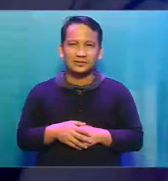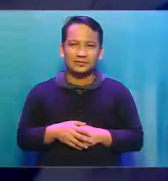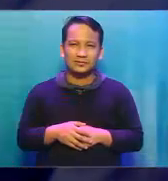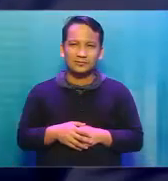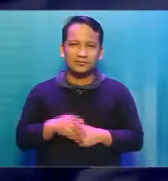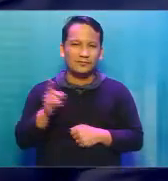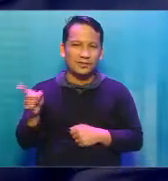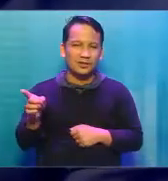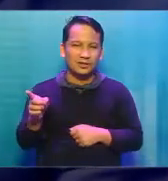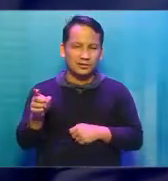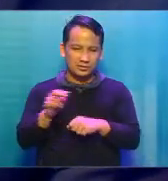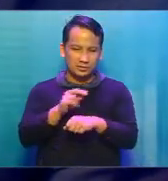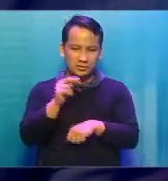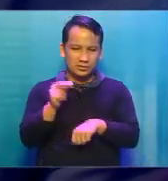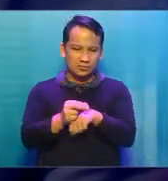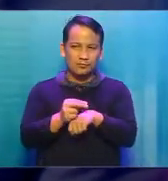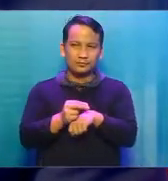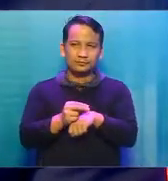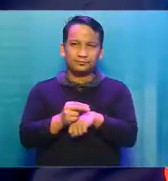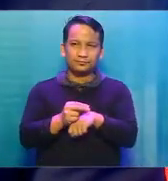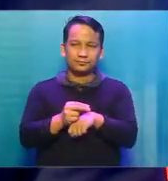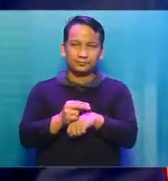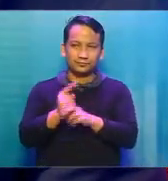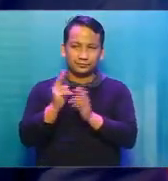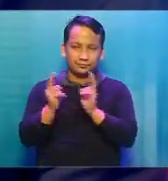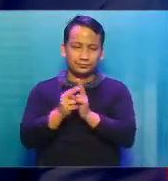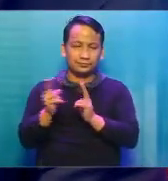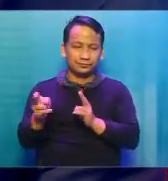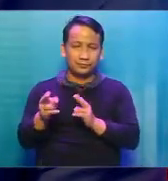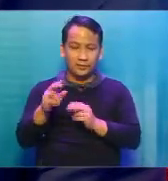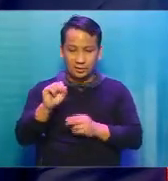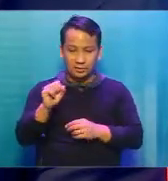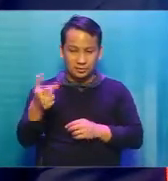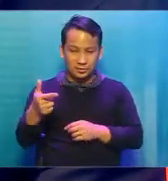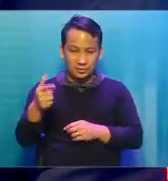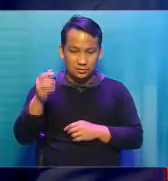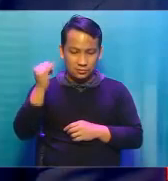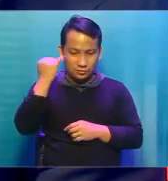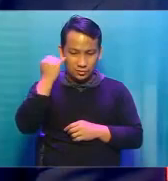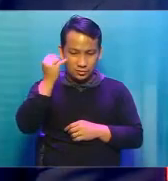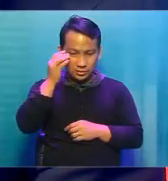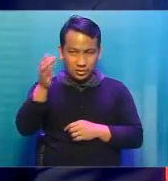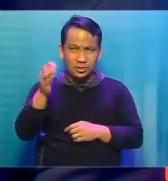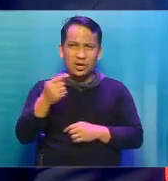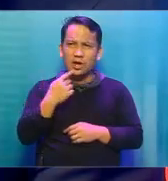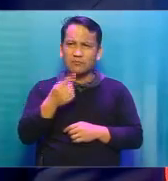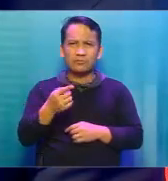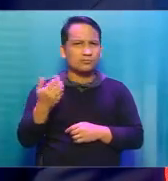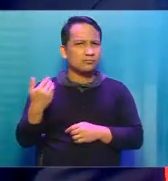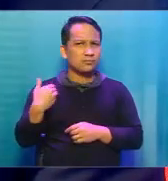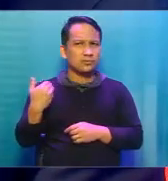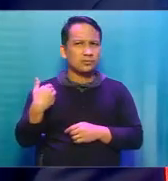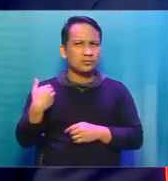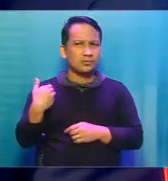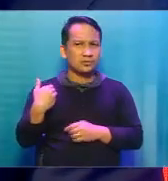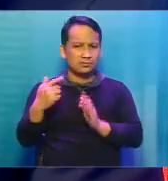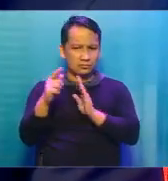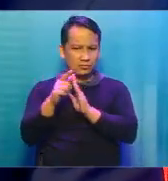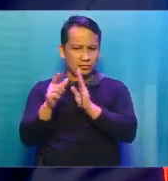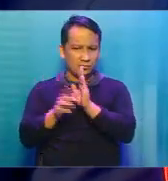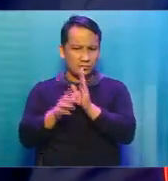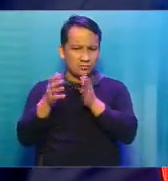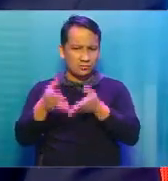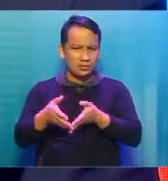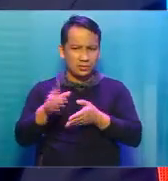Tina Blanang, National Union of People's Lawyers, si Solicitor General Jose Calida, nang sabihin itong hindi na sila ang abogado ng